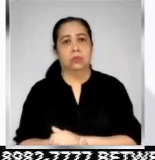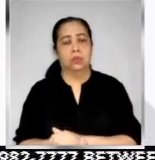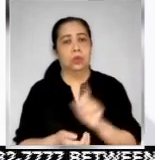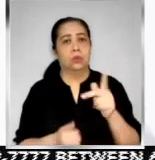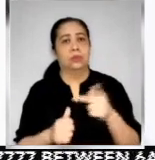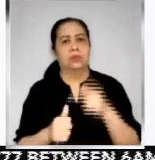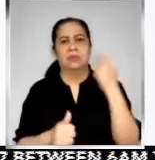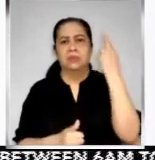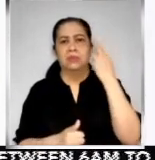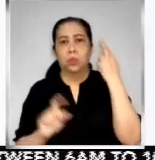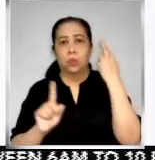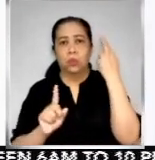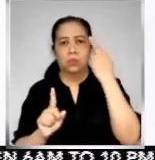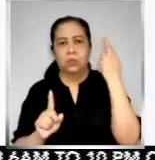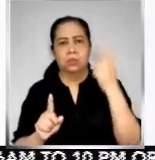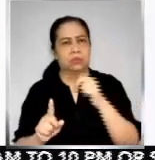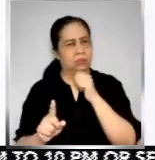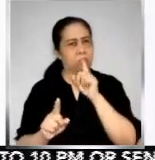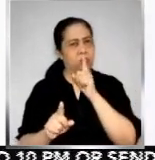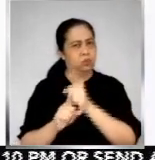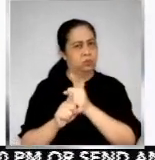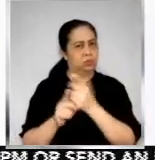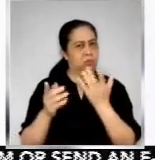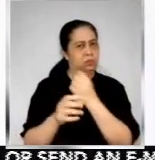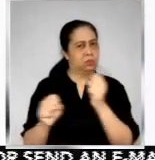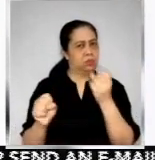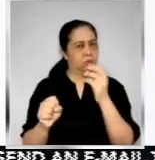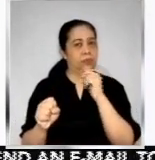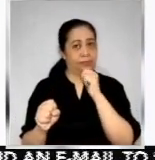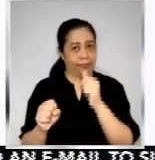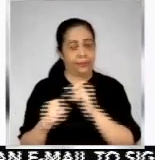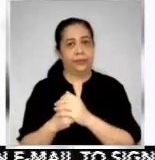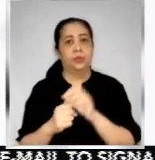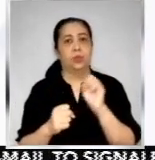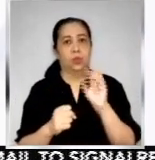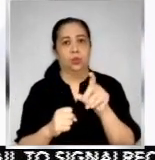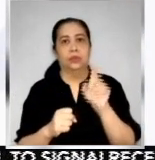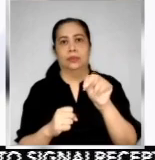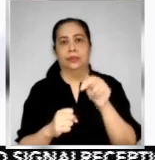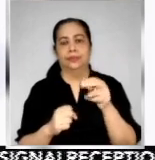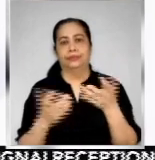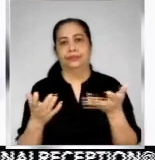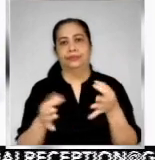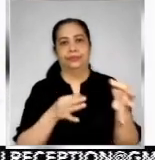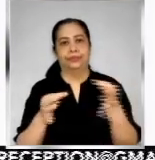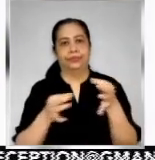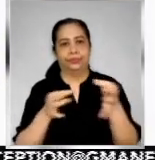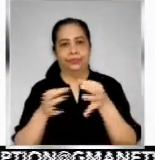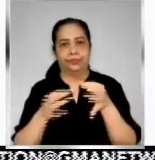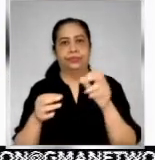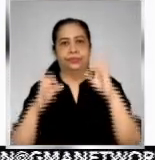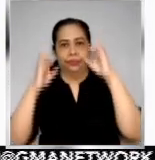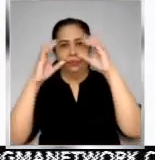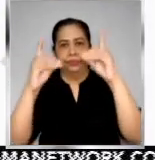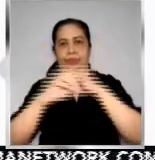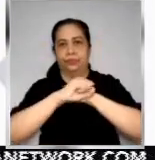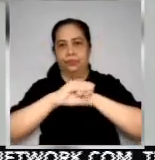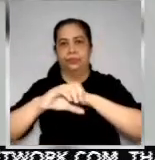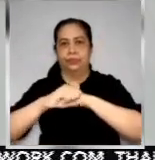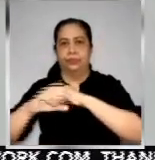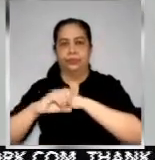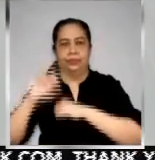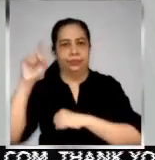ay hindi sila sigurado kung ligtas yung bakuna. So yun ang mga kailangan na tugunan ng education campaign ng ating Department of